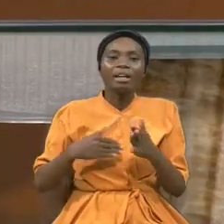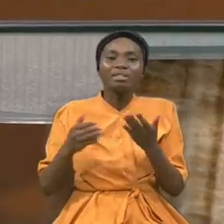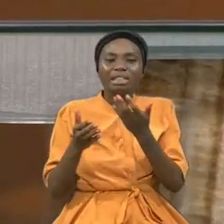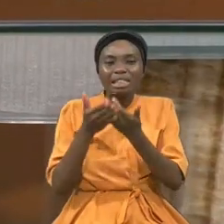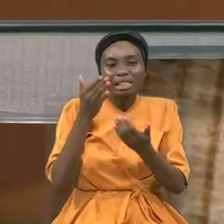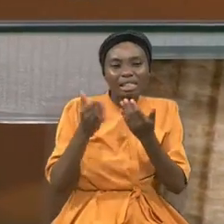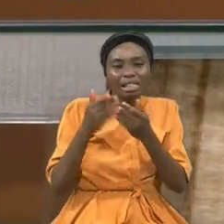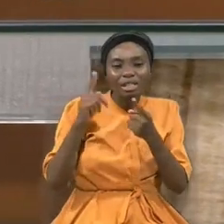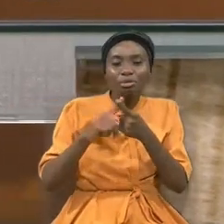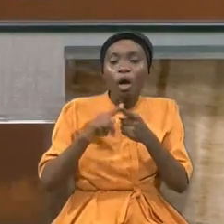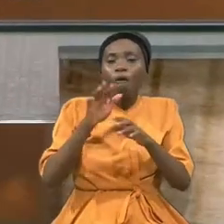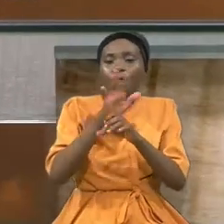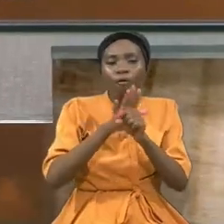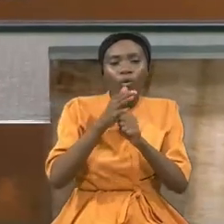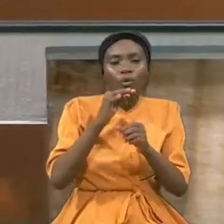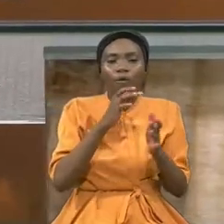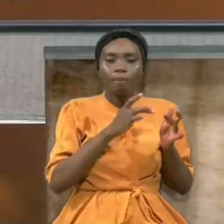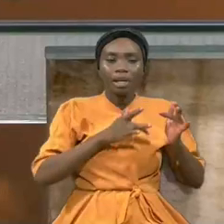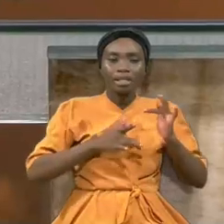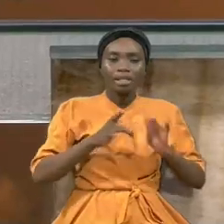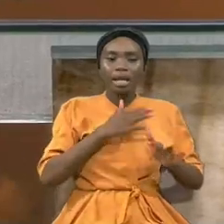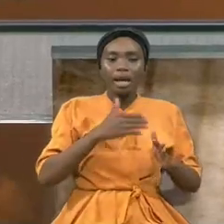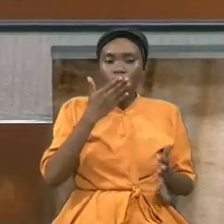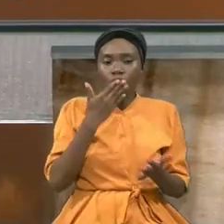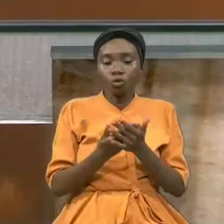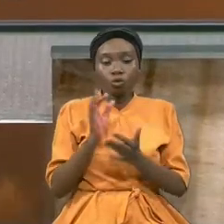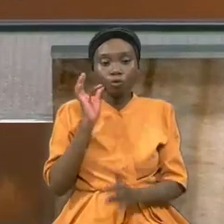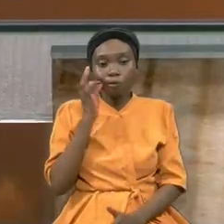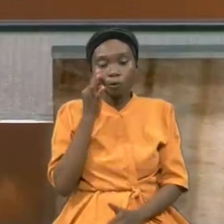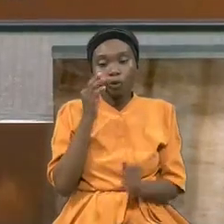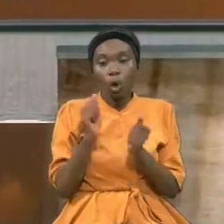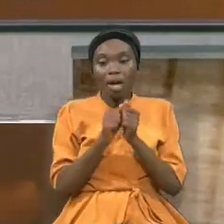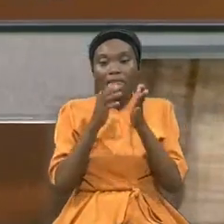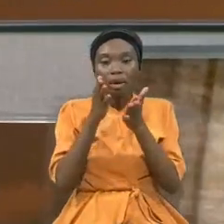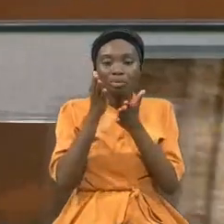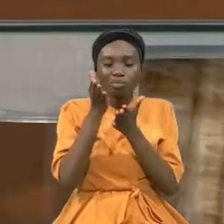modérée, conciliante, pleine de miséricorde et de bons fruits,